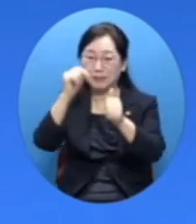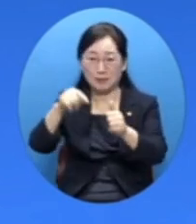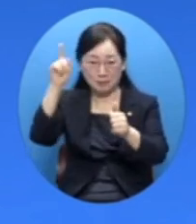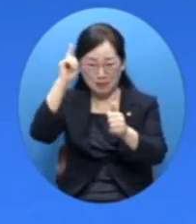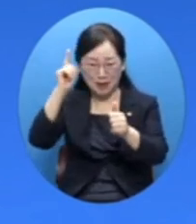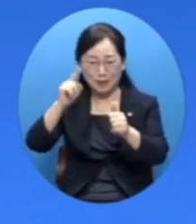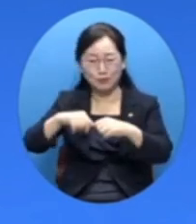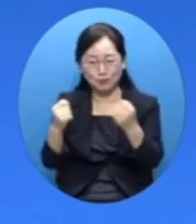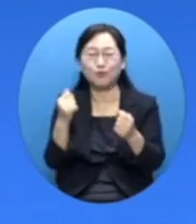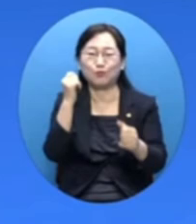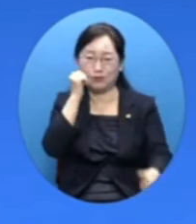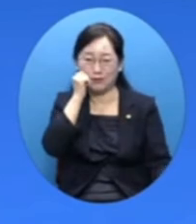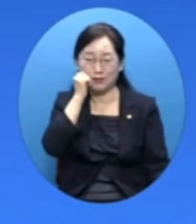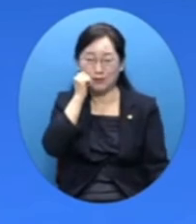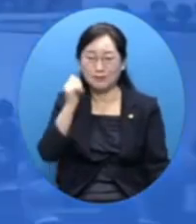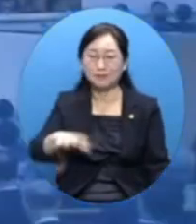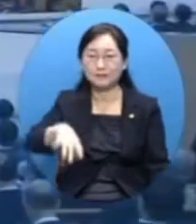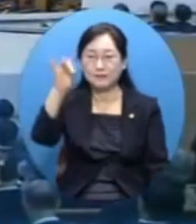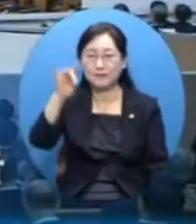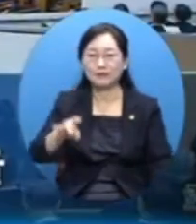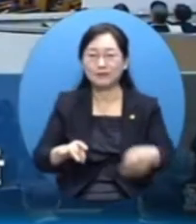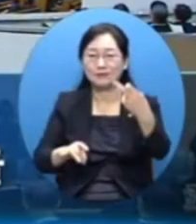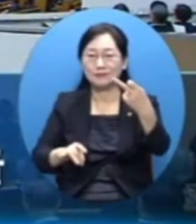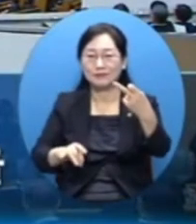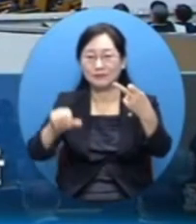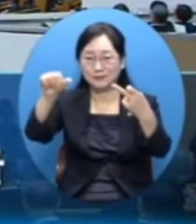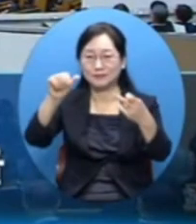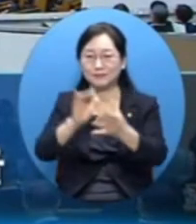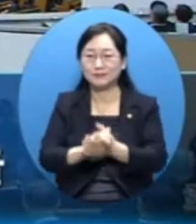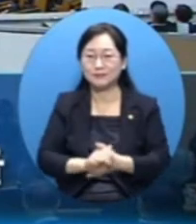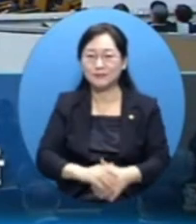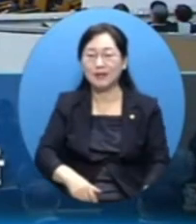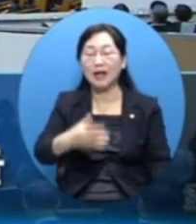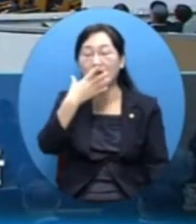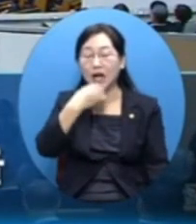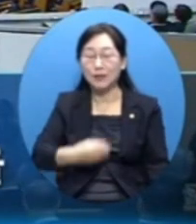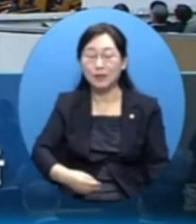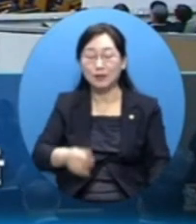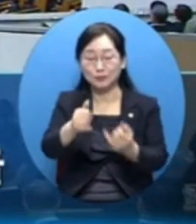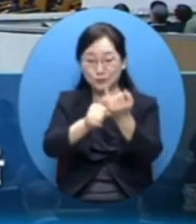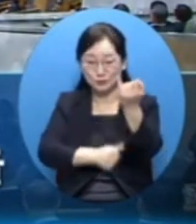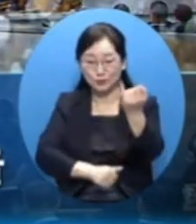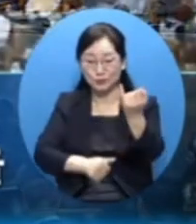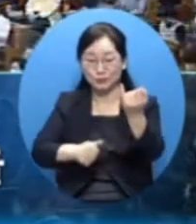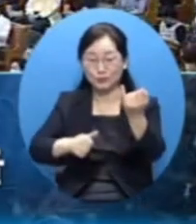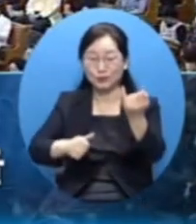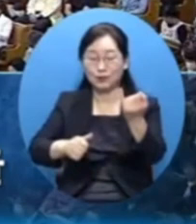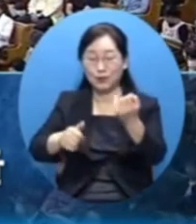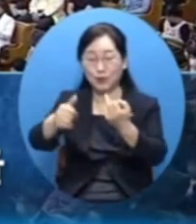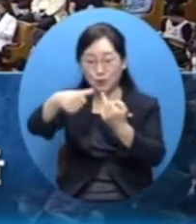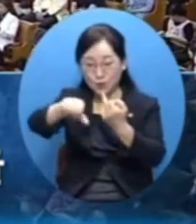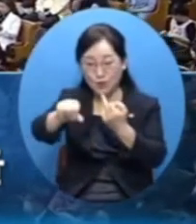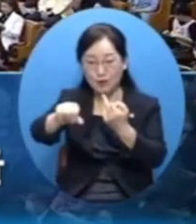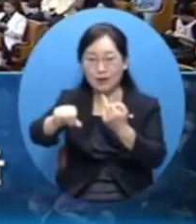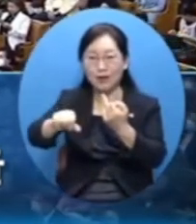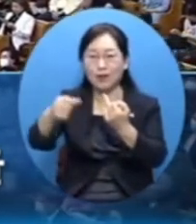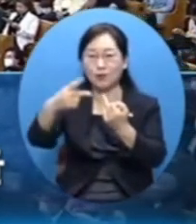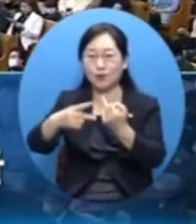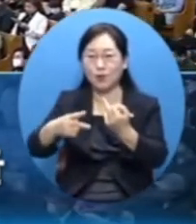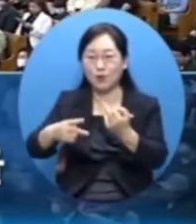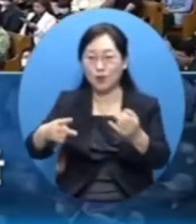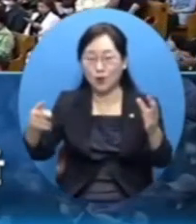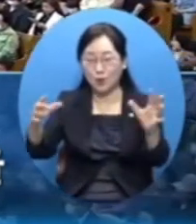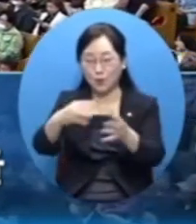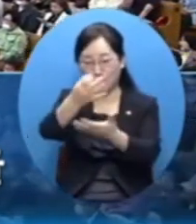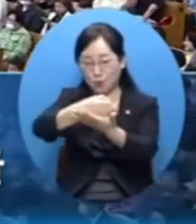못했습니다 그래서 창세기 12장 5절 보니까 이와같이 말씀합니다 아브라함이 그의 아내 사례와 조카 롯과 하나에서 모은 모든